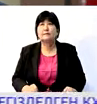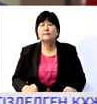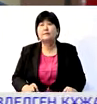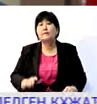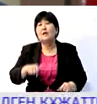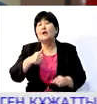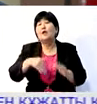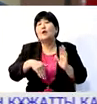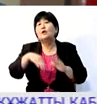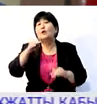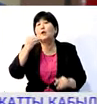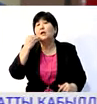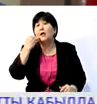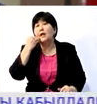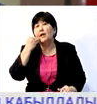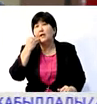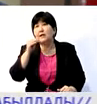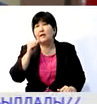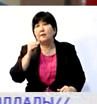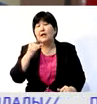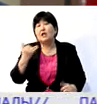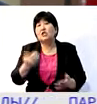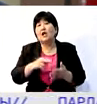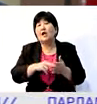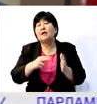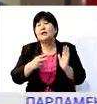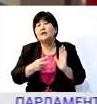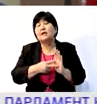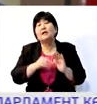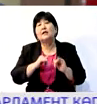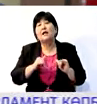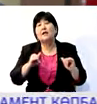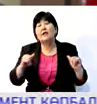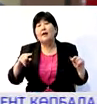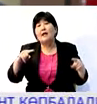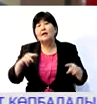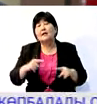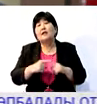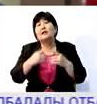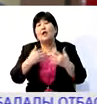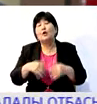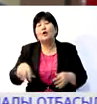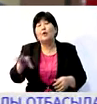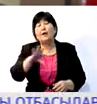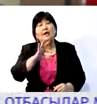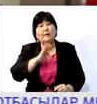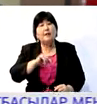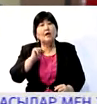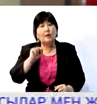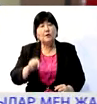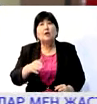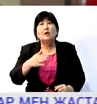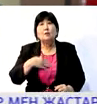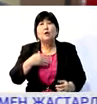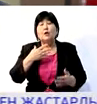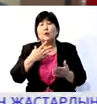Ең жоғарғы сапада жаңа стандарт, соңғы дамыған технологияның бәрі пайдаланылған осында. Мен де